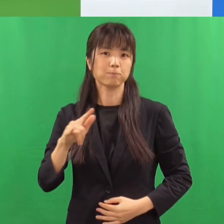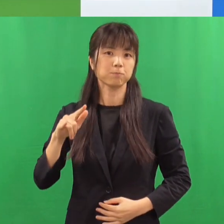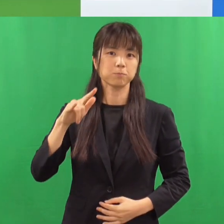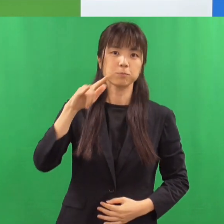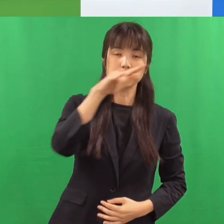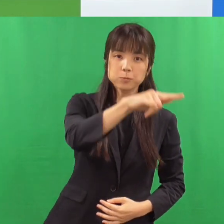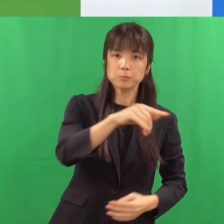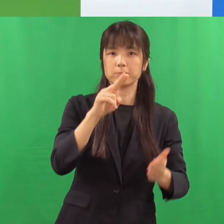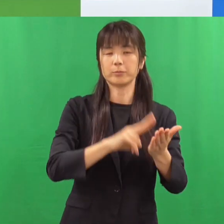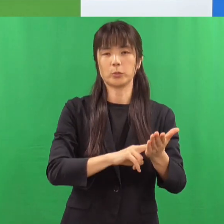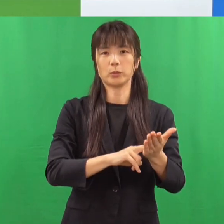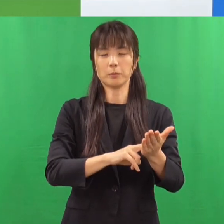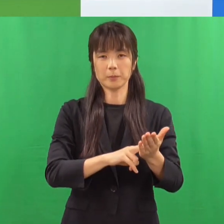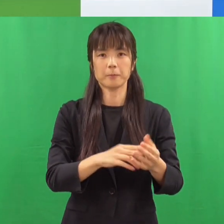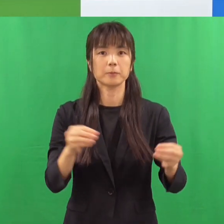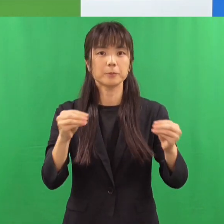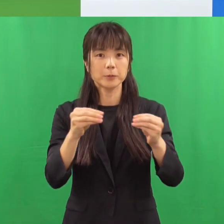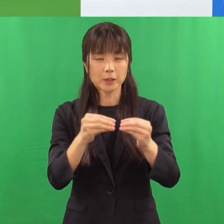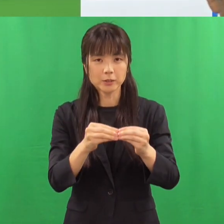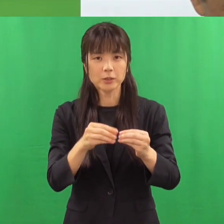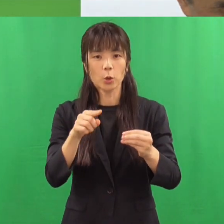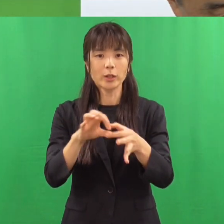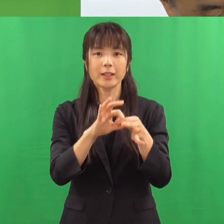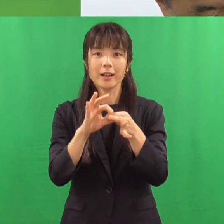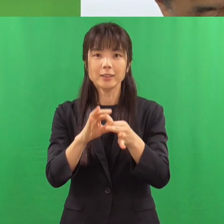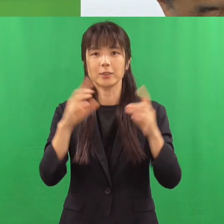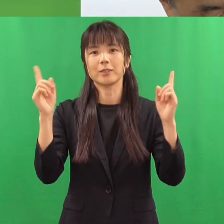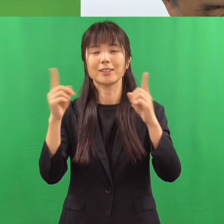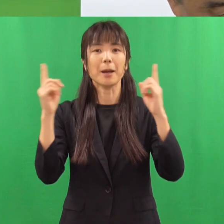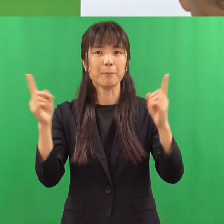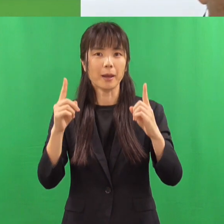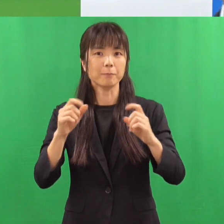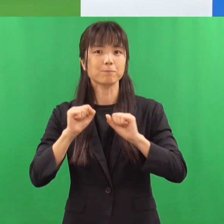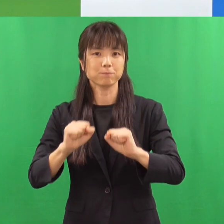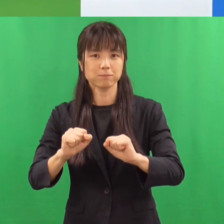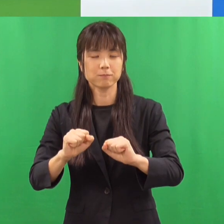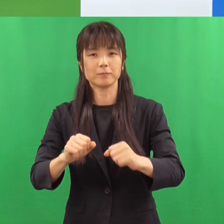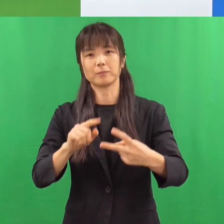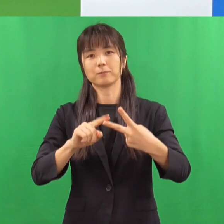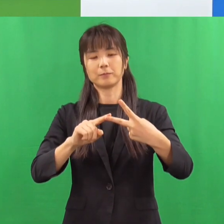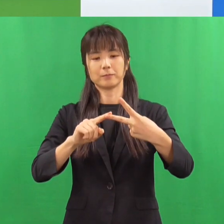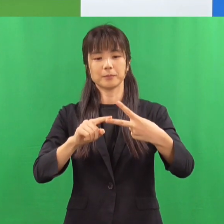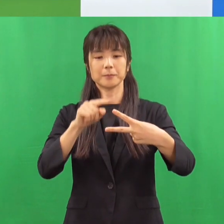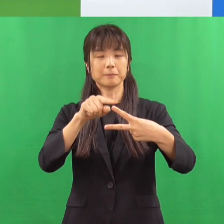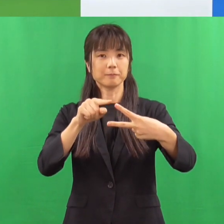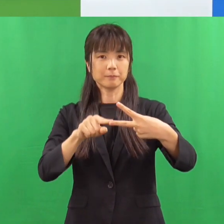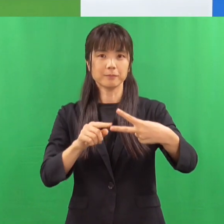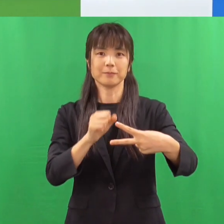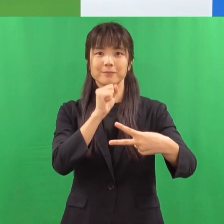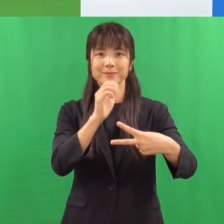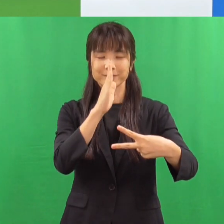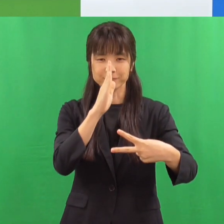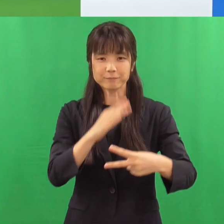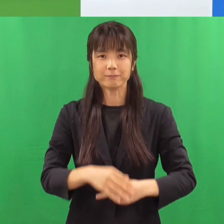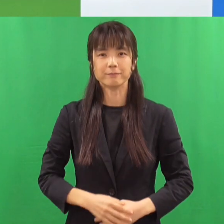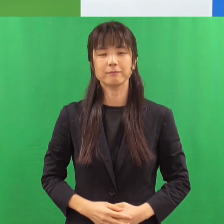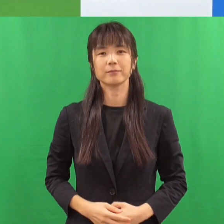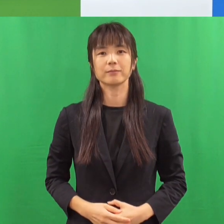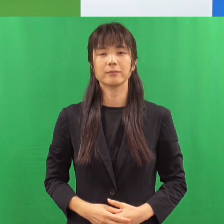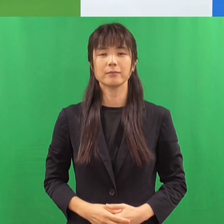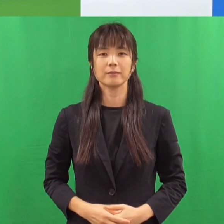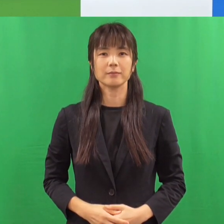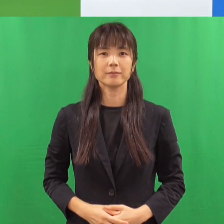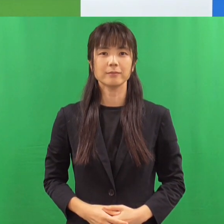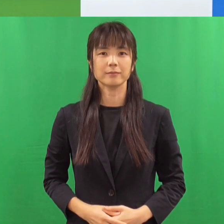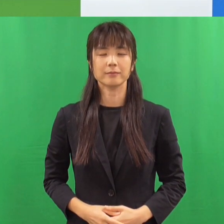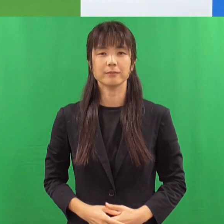航およびスカイアップ仙台香港線就航キャンペーンの実施についてです。それでは2件続けまして知事よろしくお